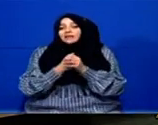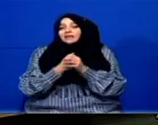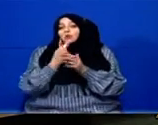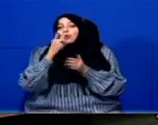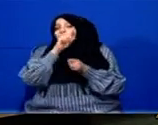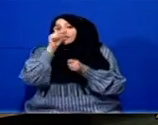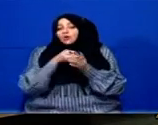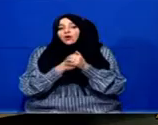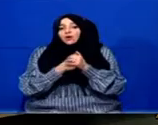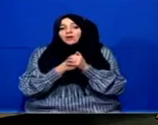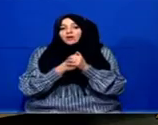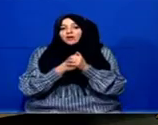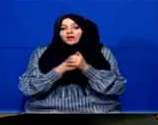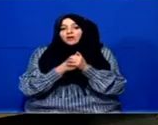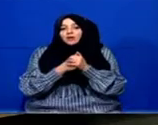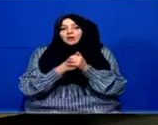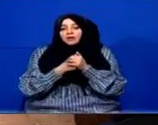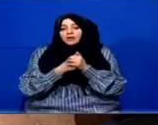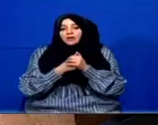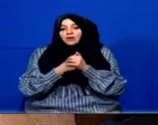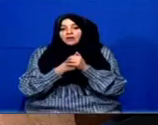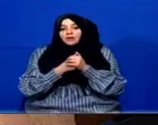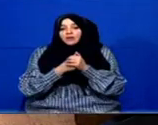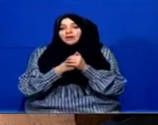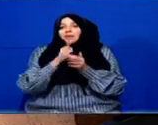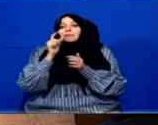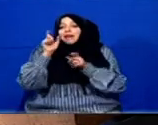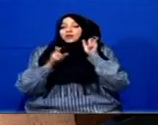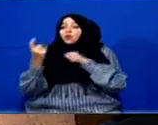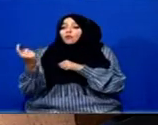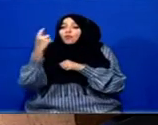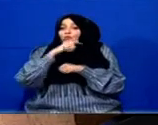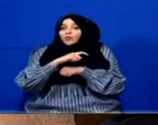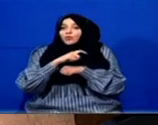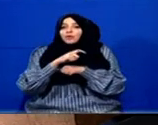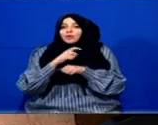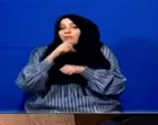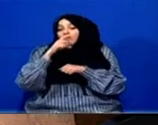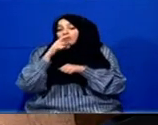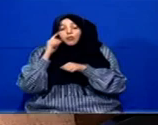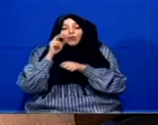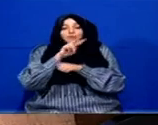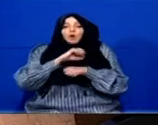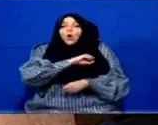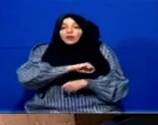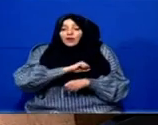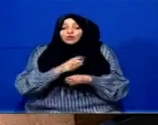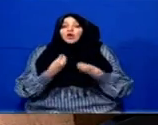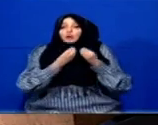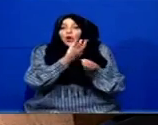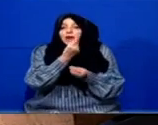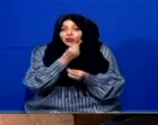في ناس ويقول ان الوالده تركت الذهب وبعض المال